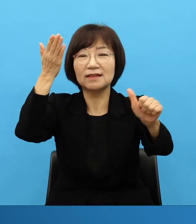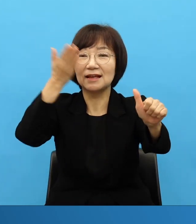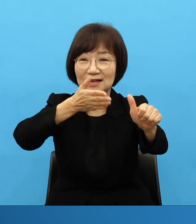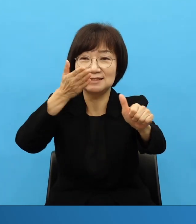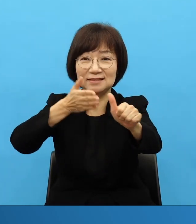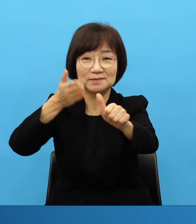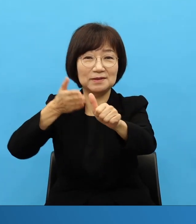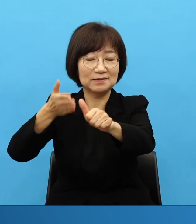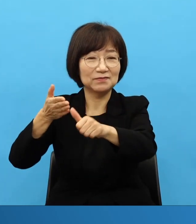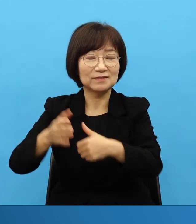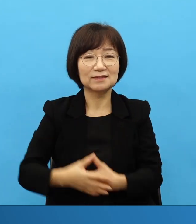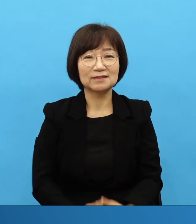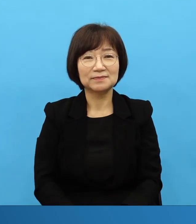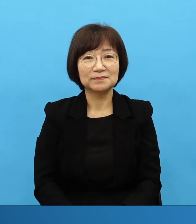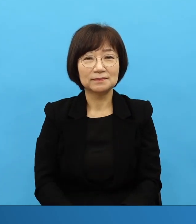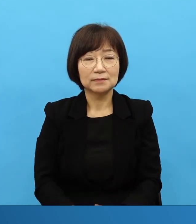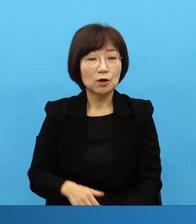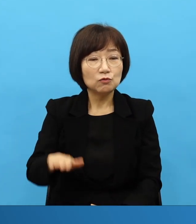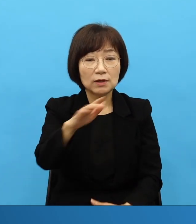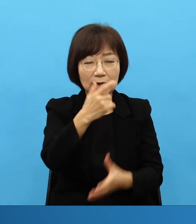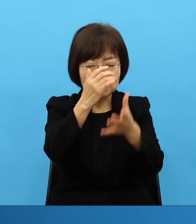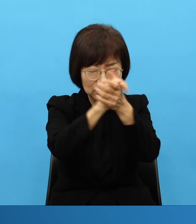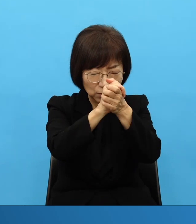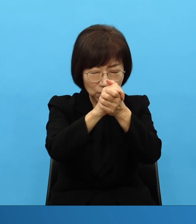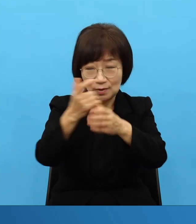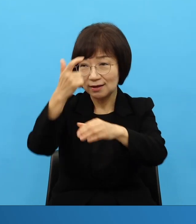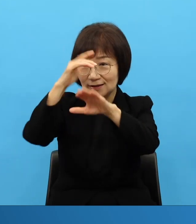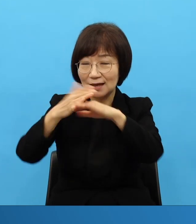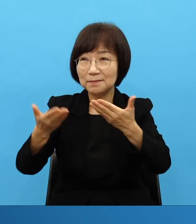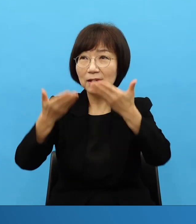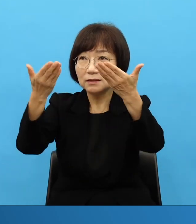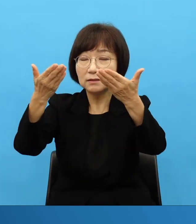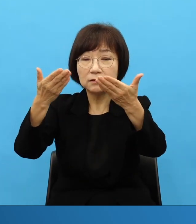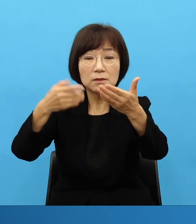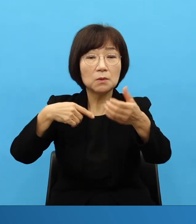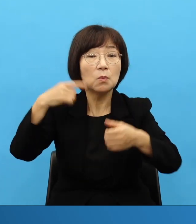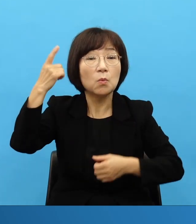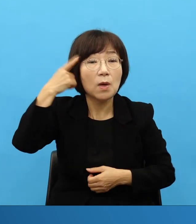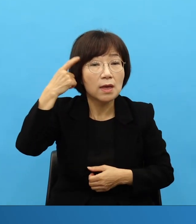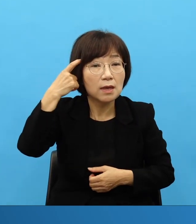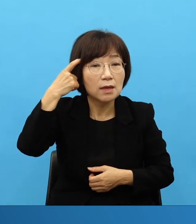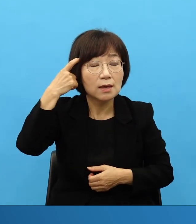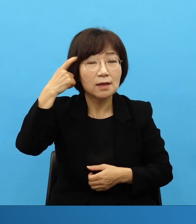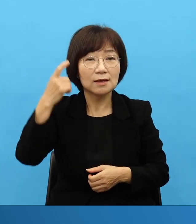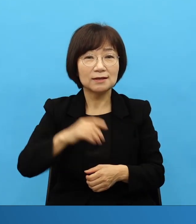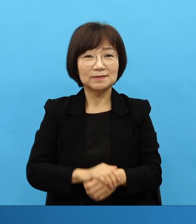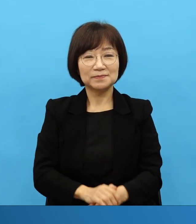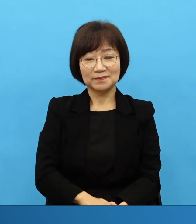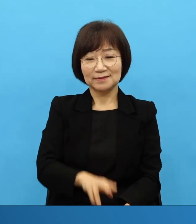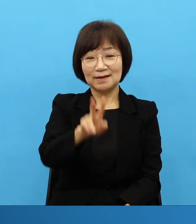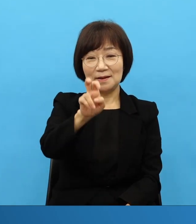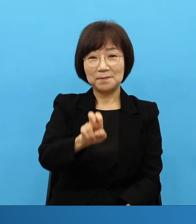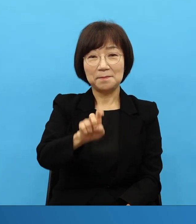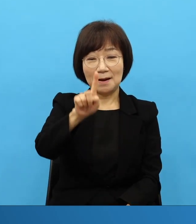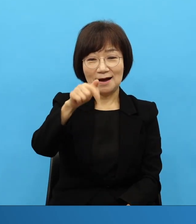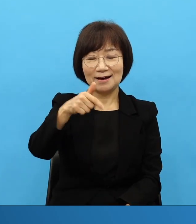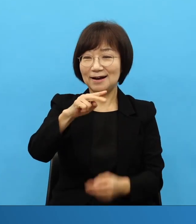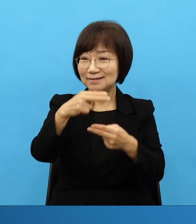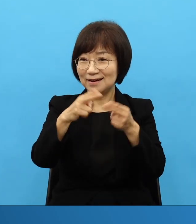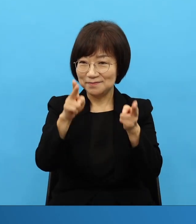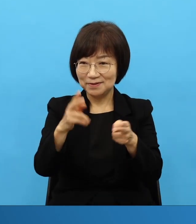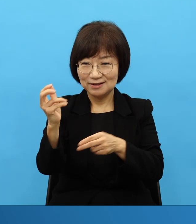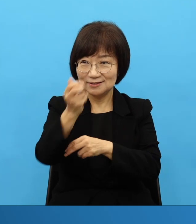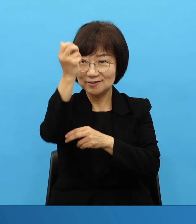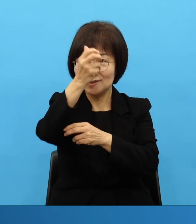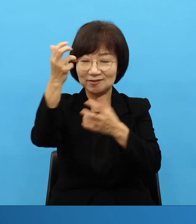upon you. 왜 기도하고 예배드리느냐? Why do we pray? Why do we give worship? 마가다락방. Because of Mark's upper room. 순서부터 바꾸는 영적